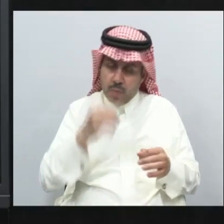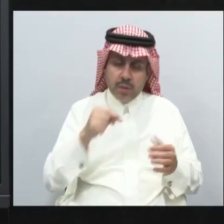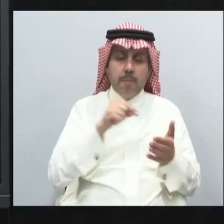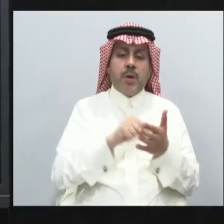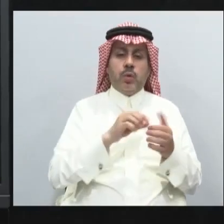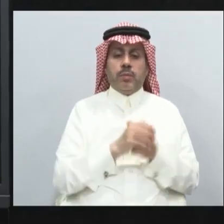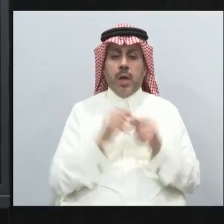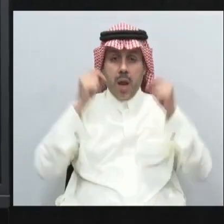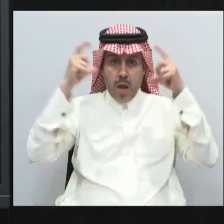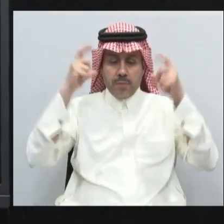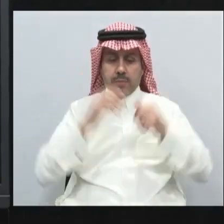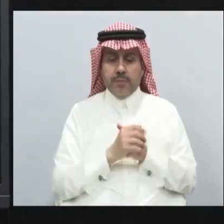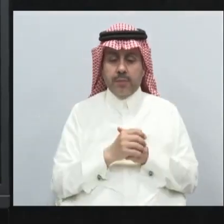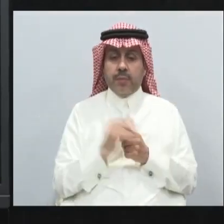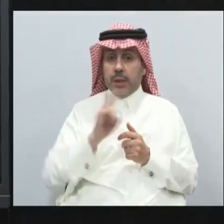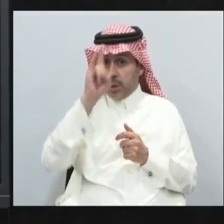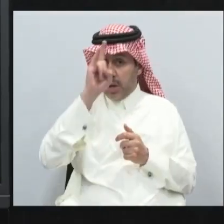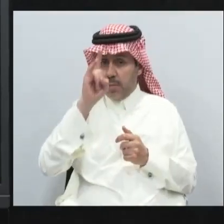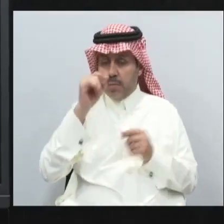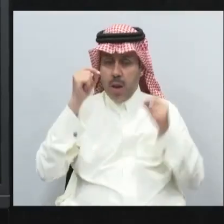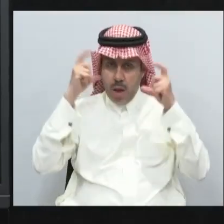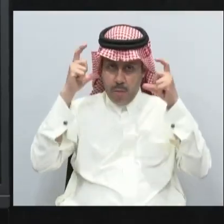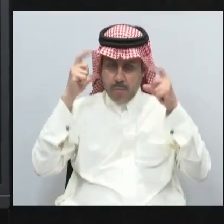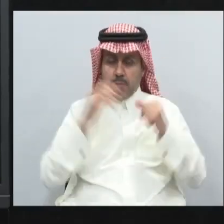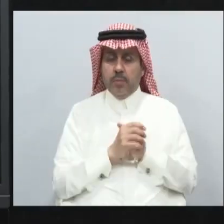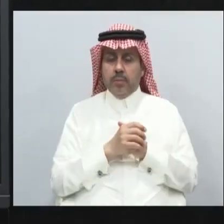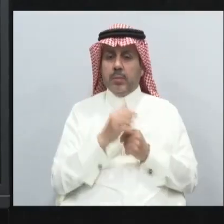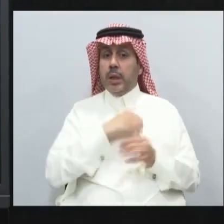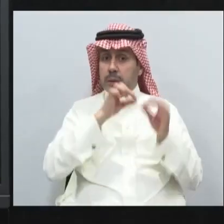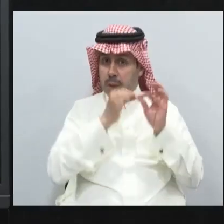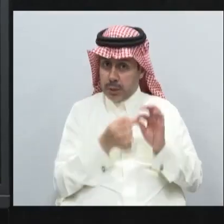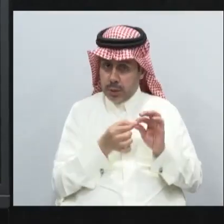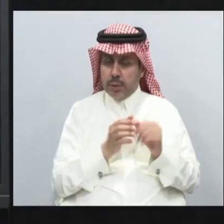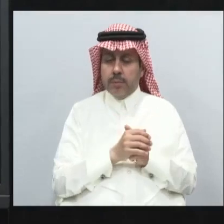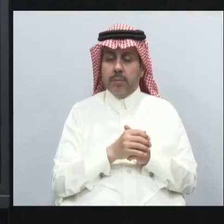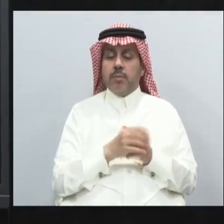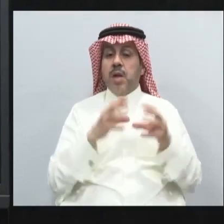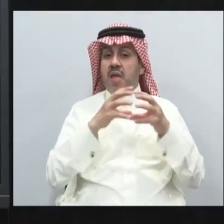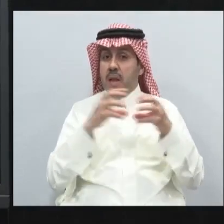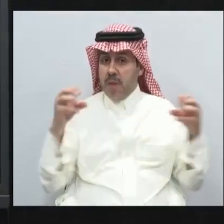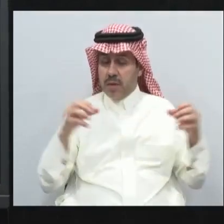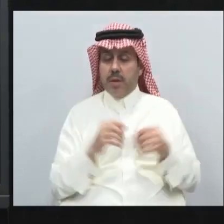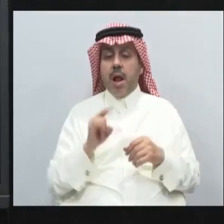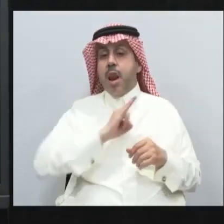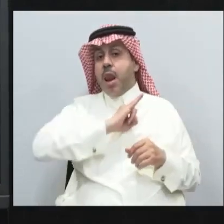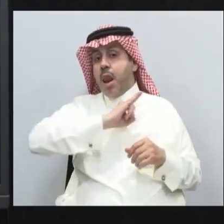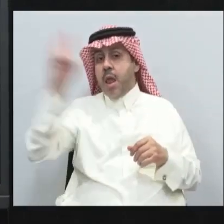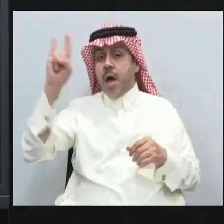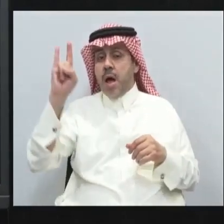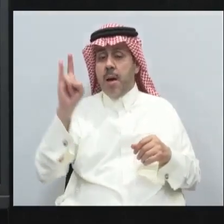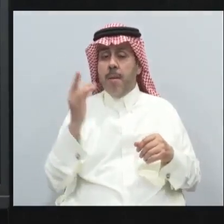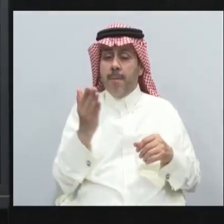بمعنى هذه الشهاده ما معنى العلم ان تعتقد بهذا المعنى لا اله